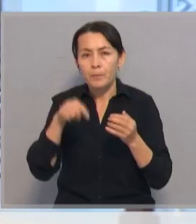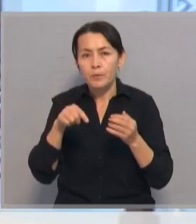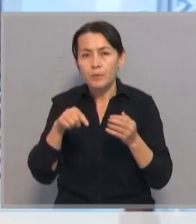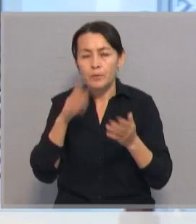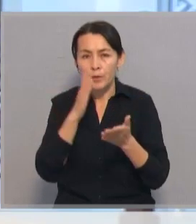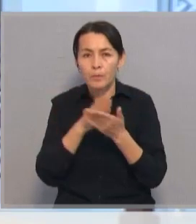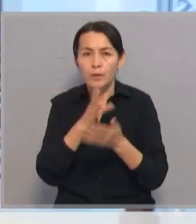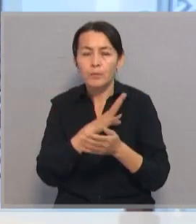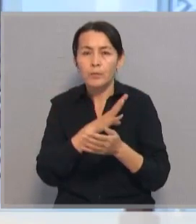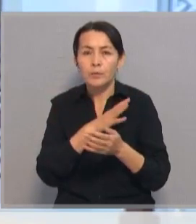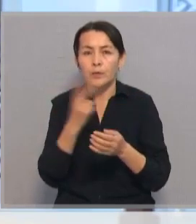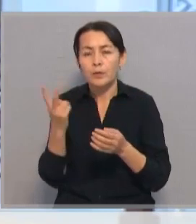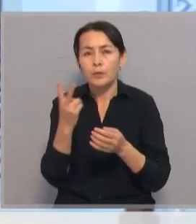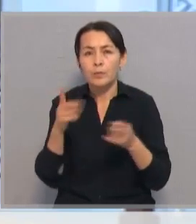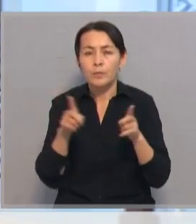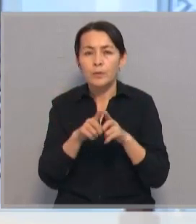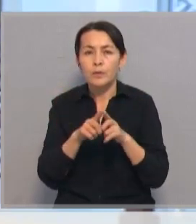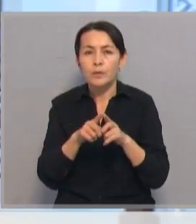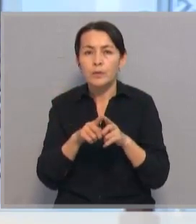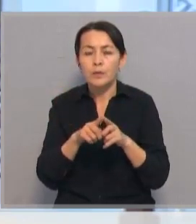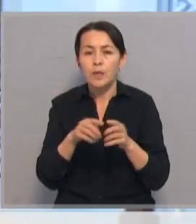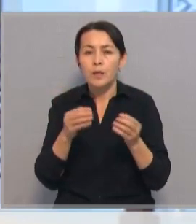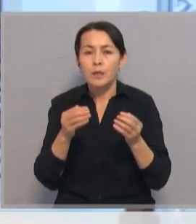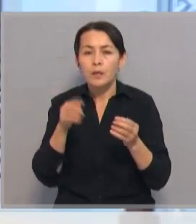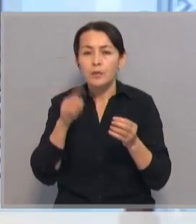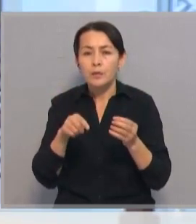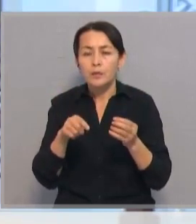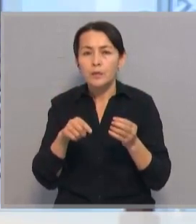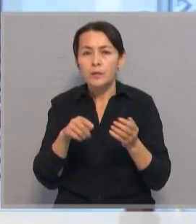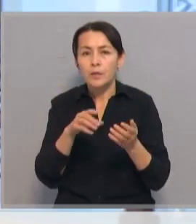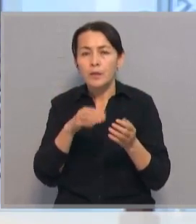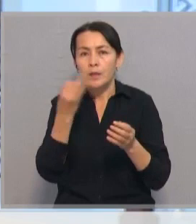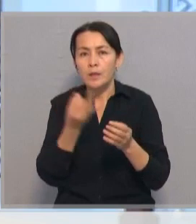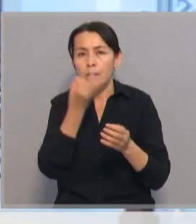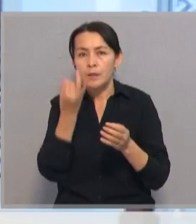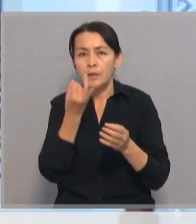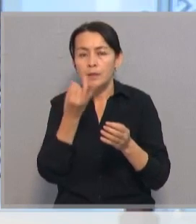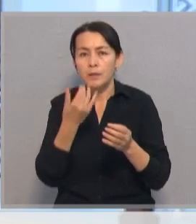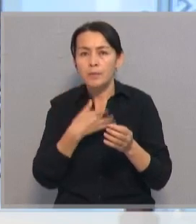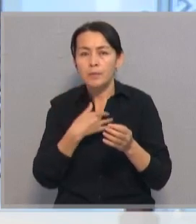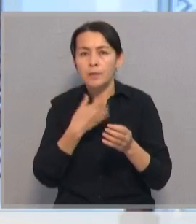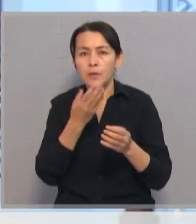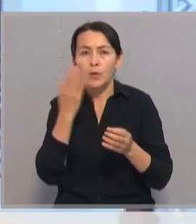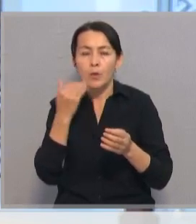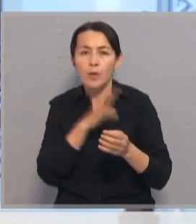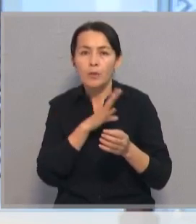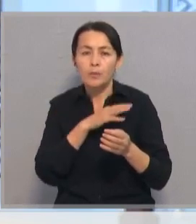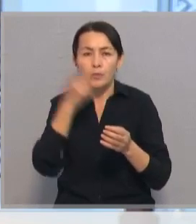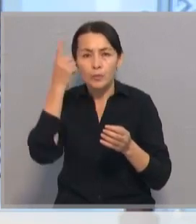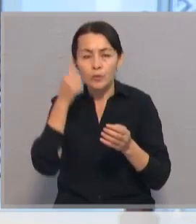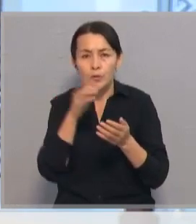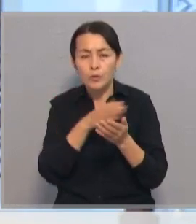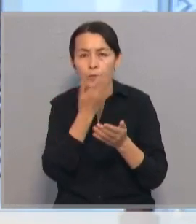сондай бар еді мысалы. Екеуі салыстыра келсек мысалы бұл кісі мысалы сол кезде детектив жанрында мысалы біздің жүрегімізге жеткізіп жазды. Кішкентай ғана оқушы біз соны